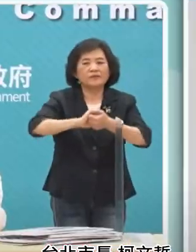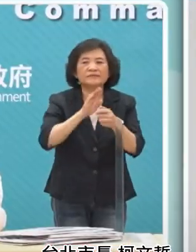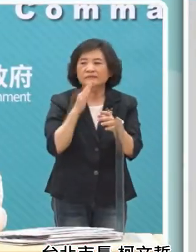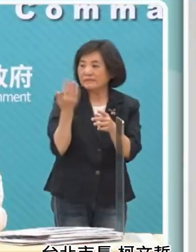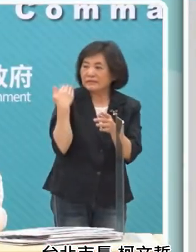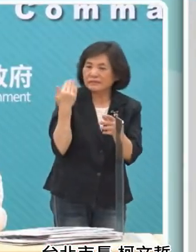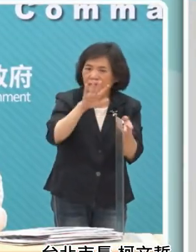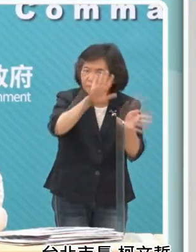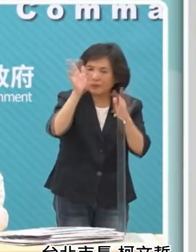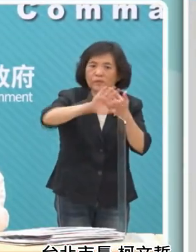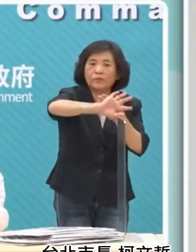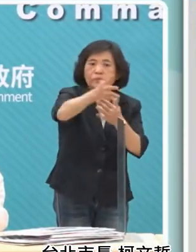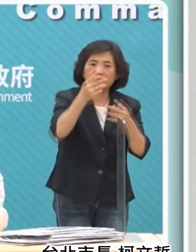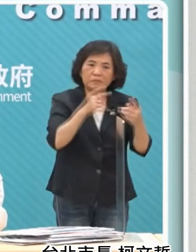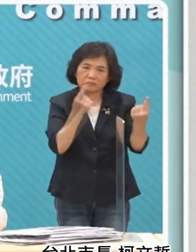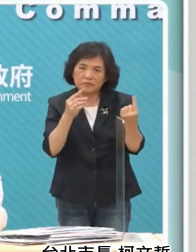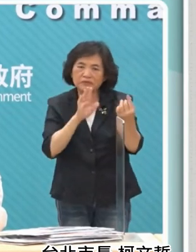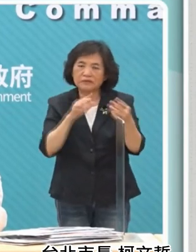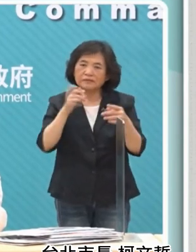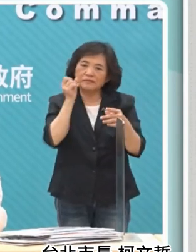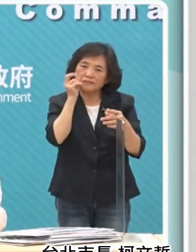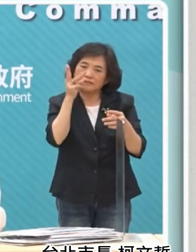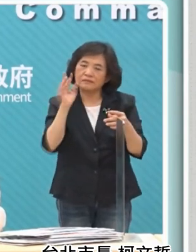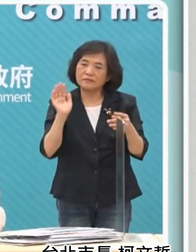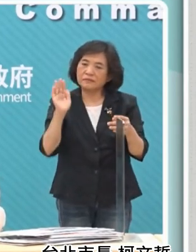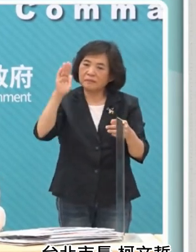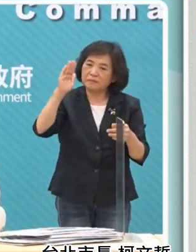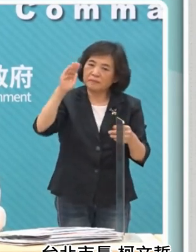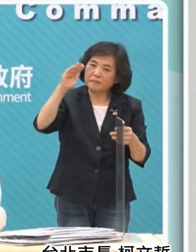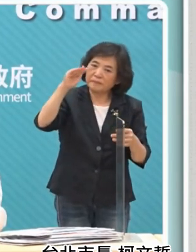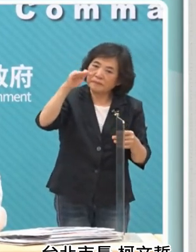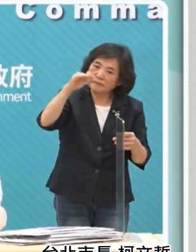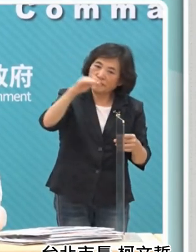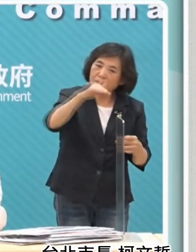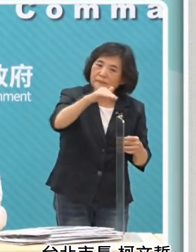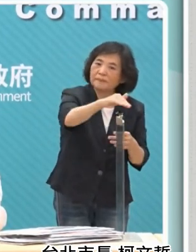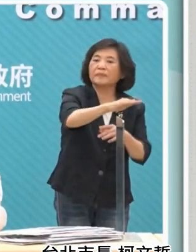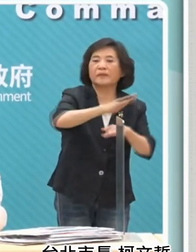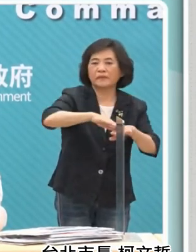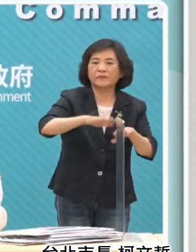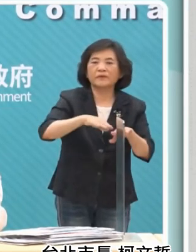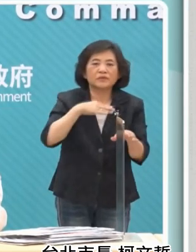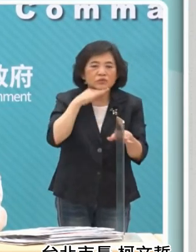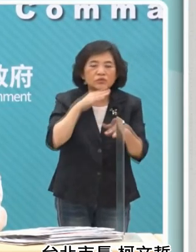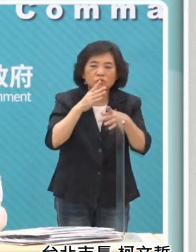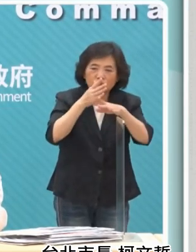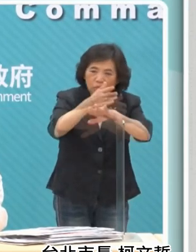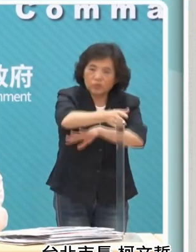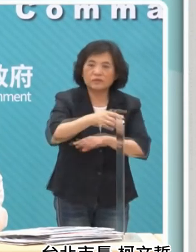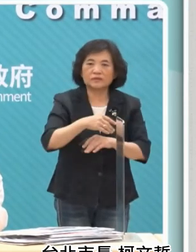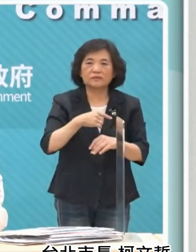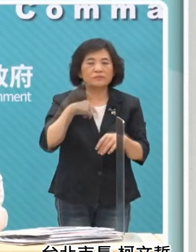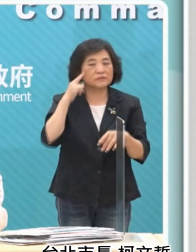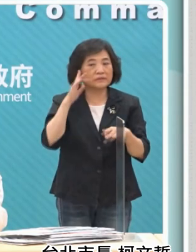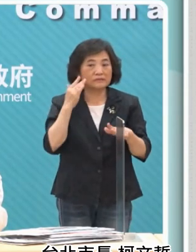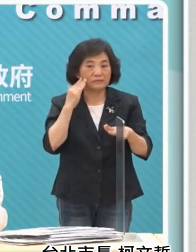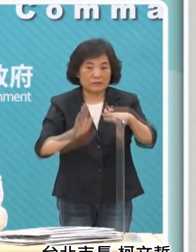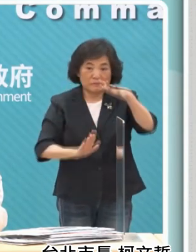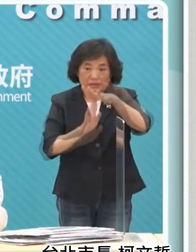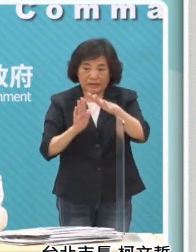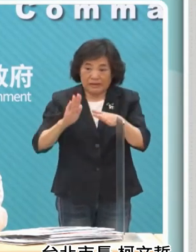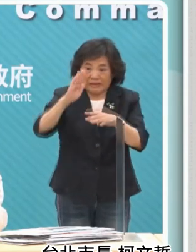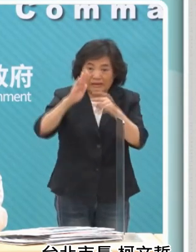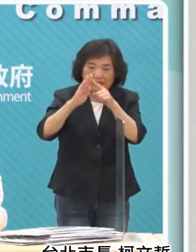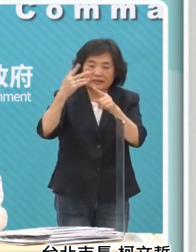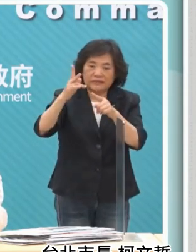我看看其他国家要花两个月才会慢慢下来，所以我们想办法最高点压到最